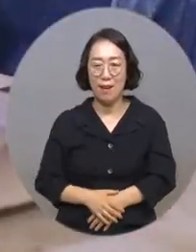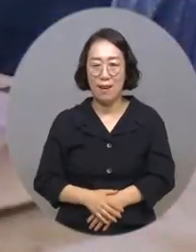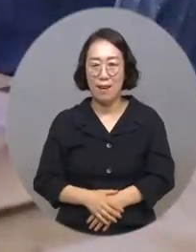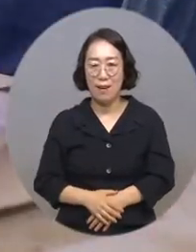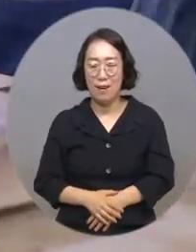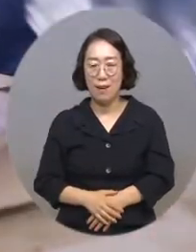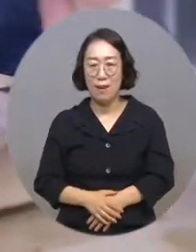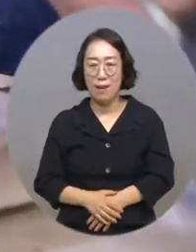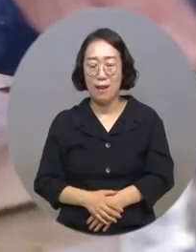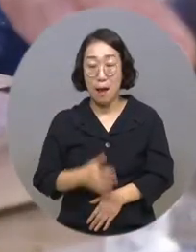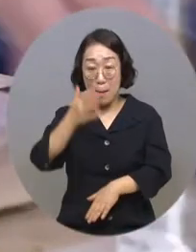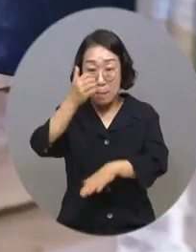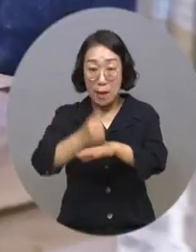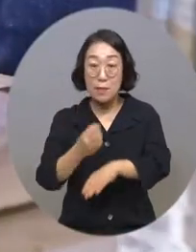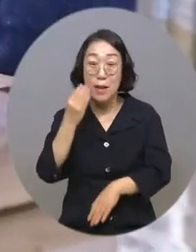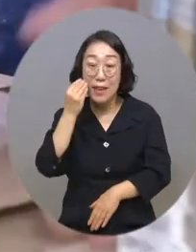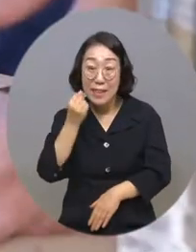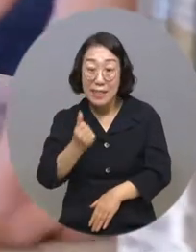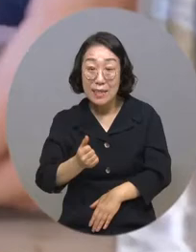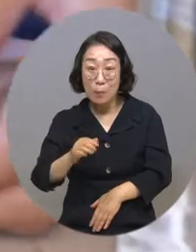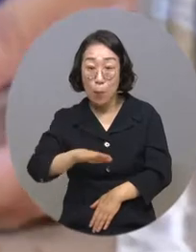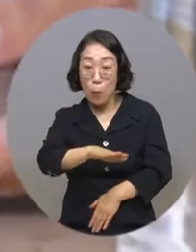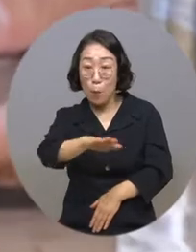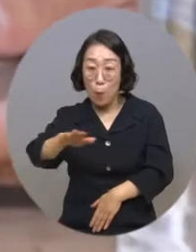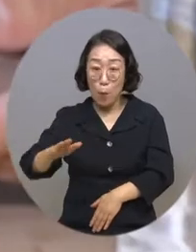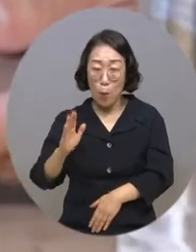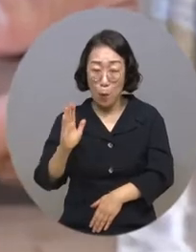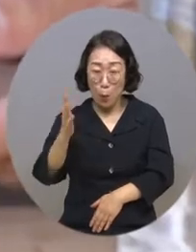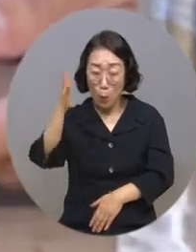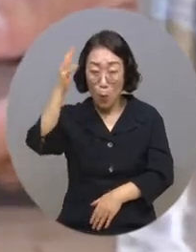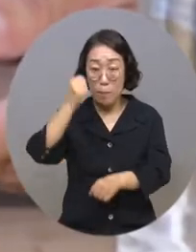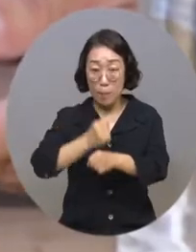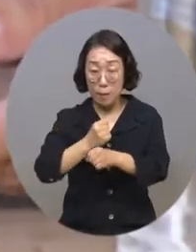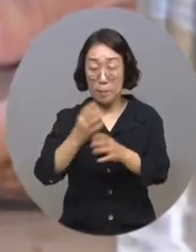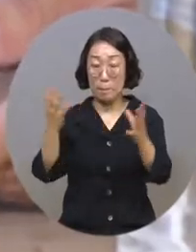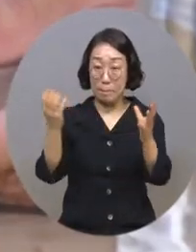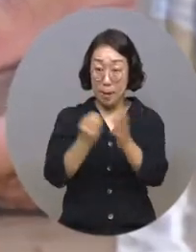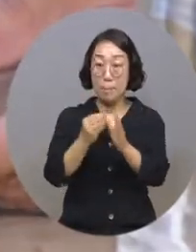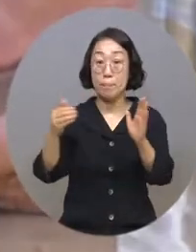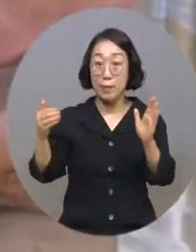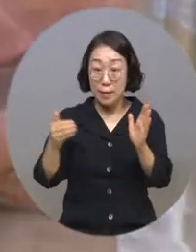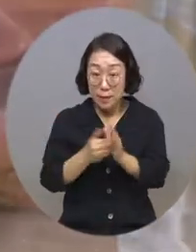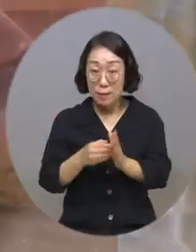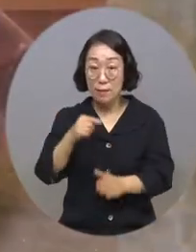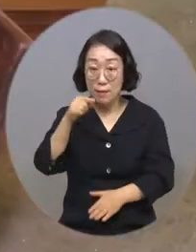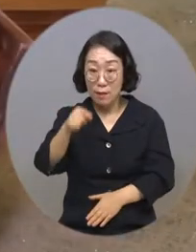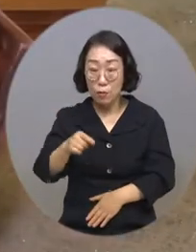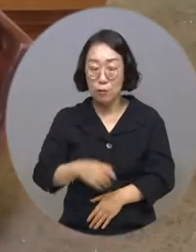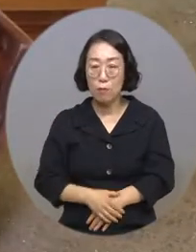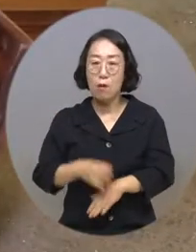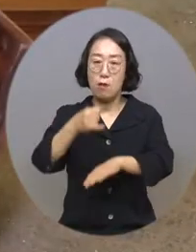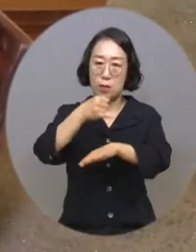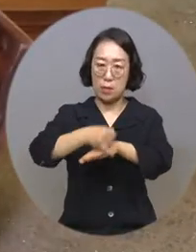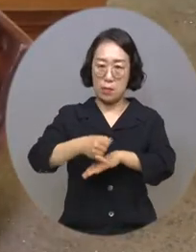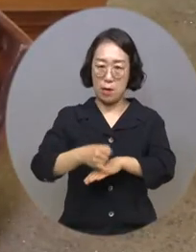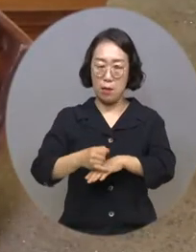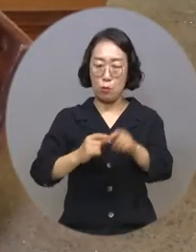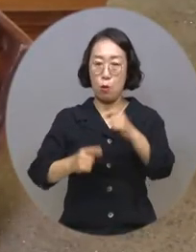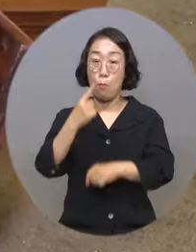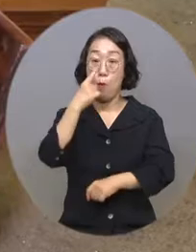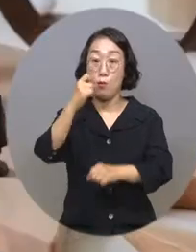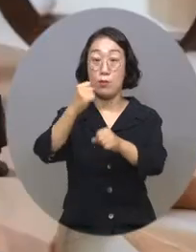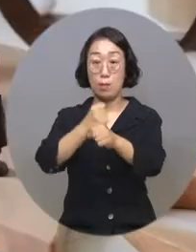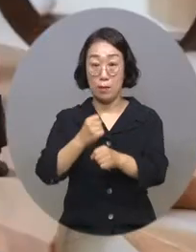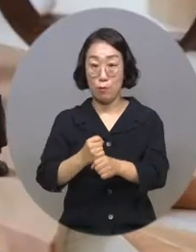마감용 오일을 발라 습기를 방지하고 광택을 살려 완성도를 높인 그의 작품들은 디자인까지 갖춰